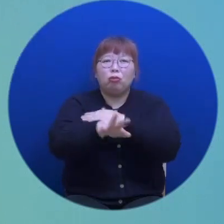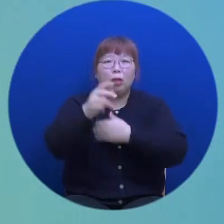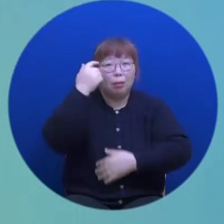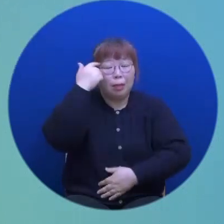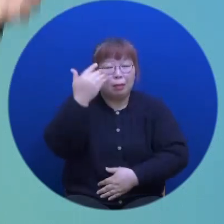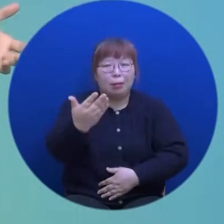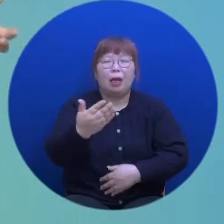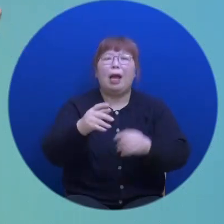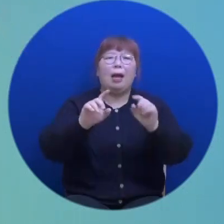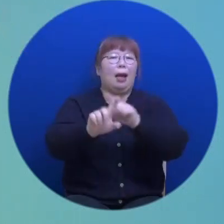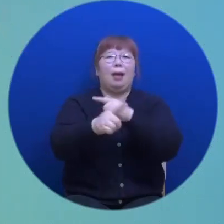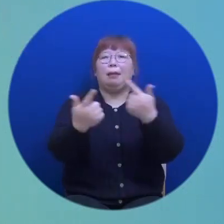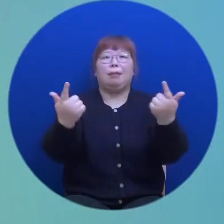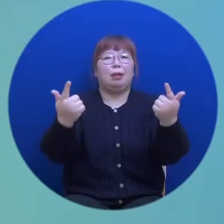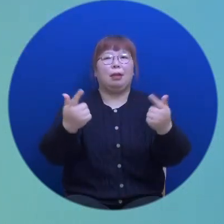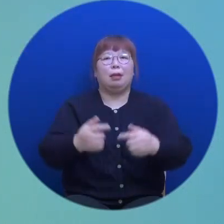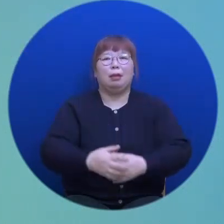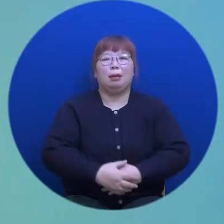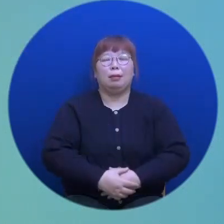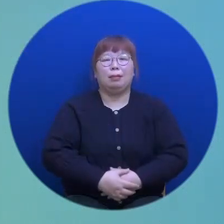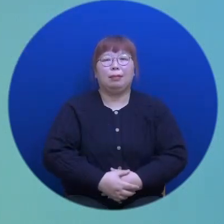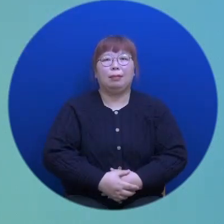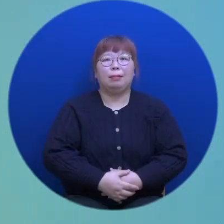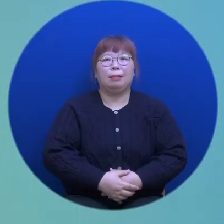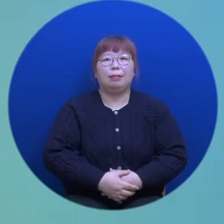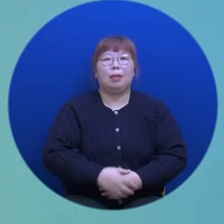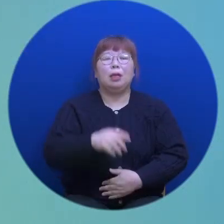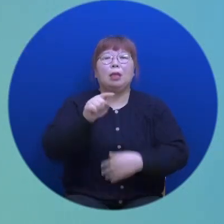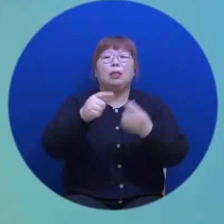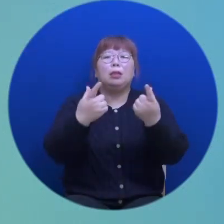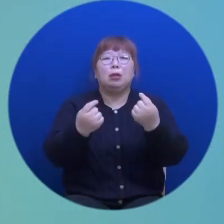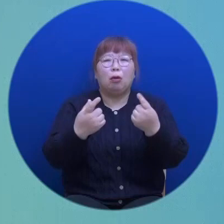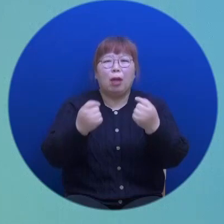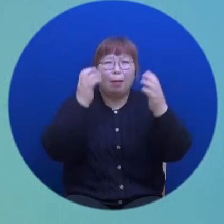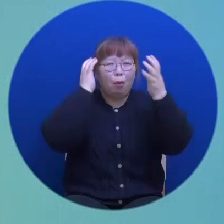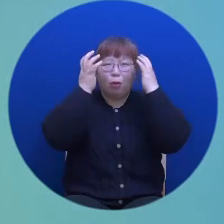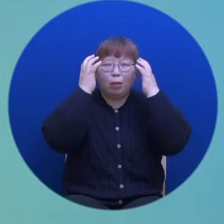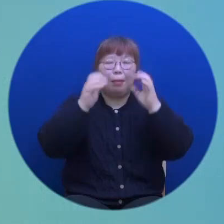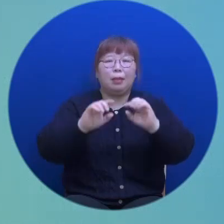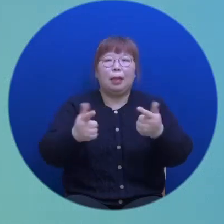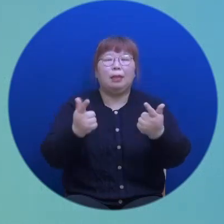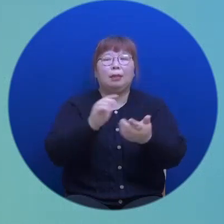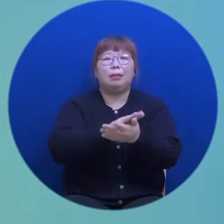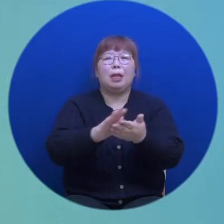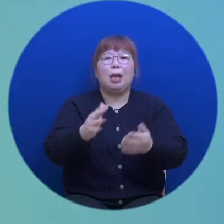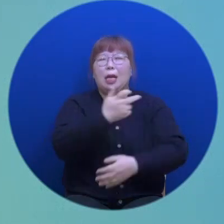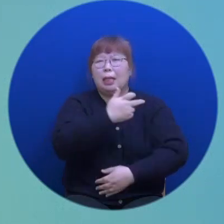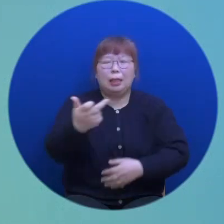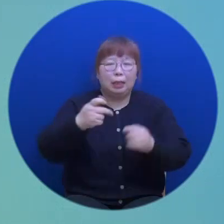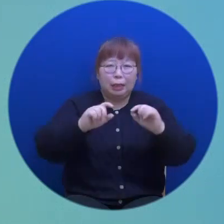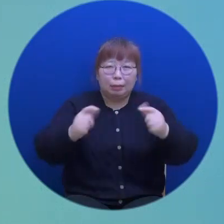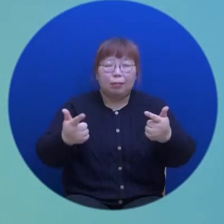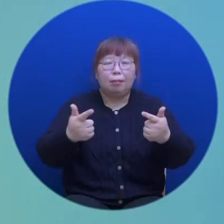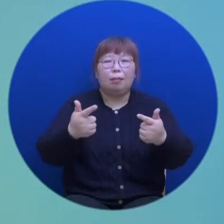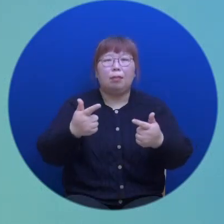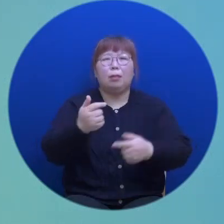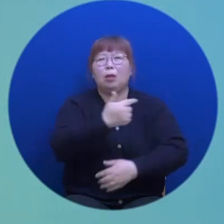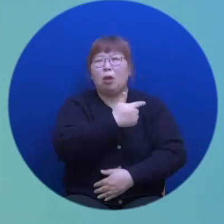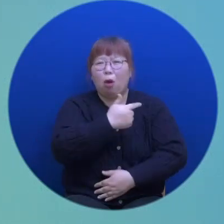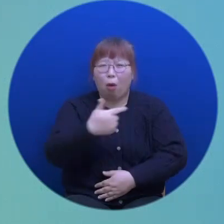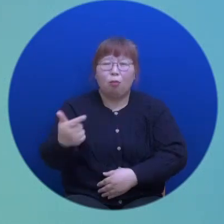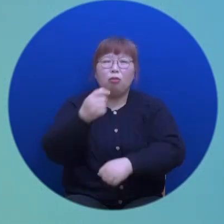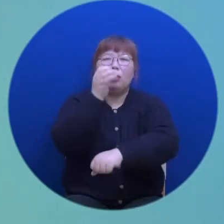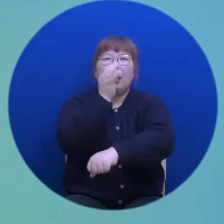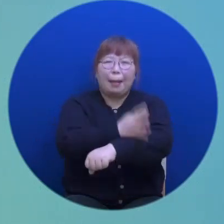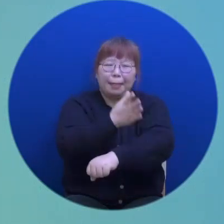출애굽시키셨습니까? 아니라는 말이죠. 그렇지 않다는 거예요. 그렇게 복잡하지 않습니다. 거창하지 않아요. 너무